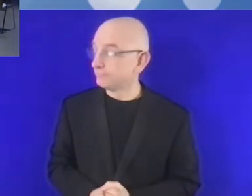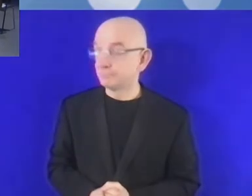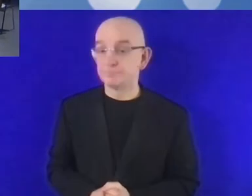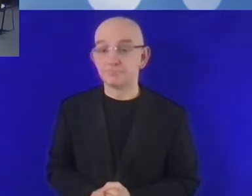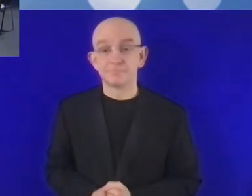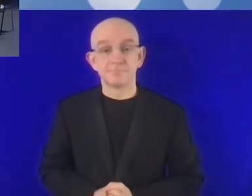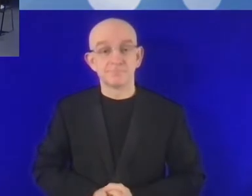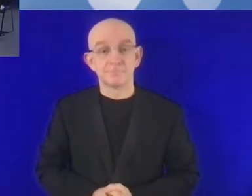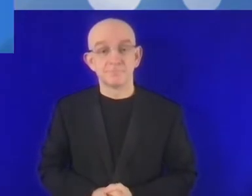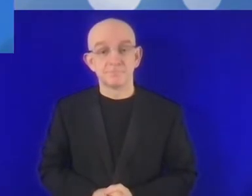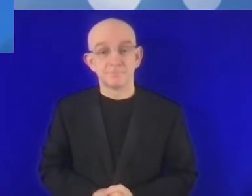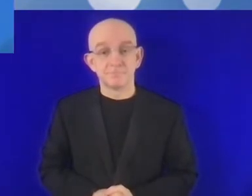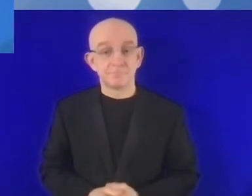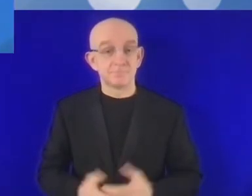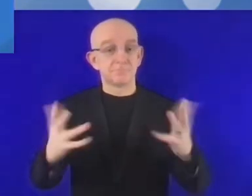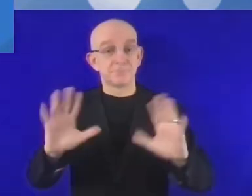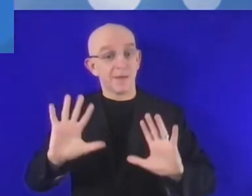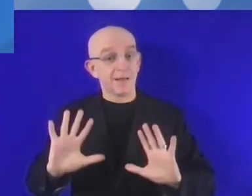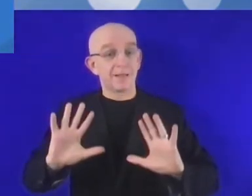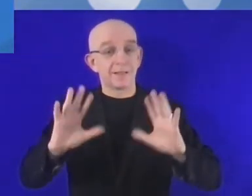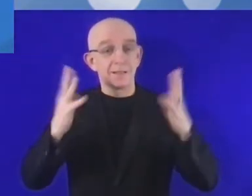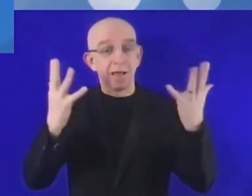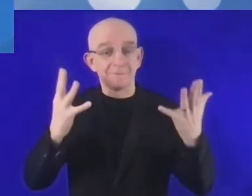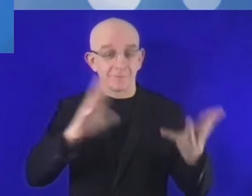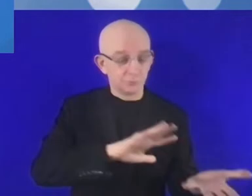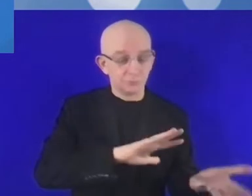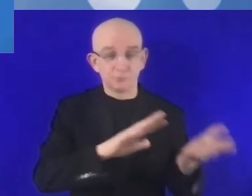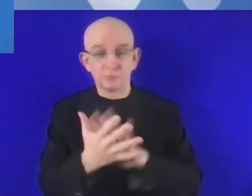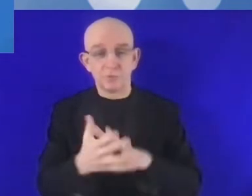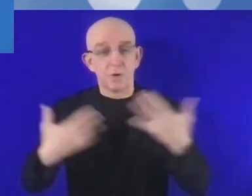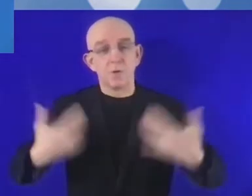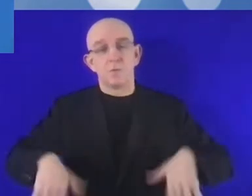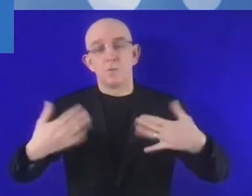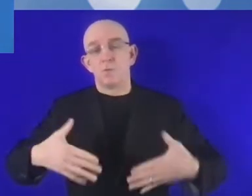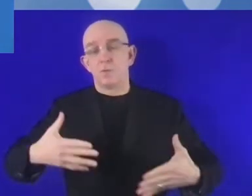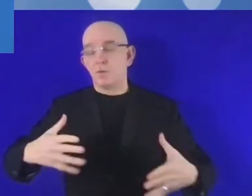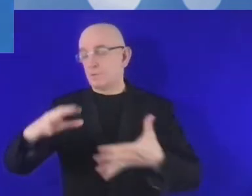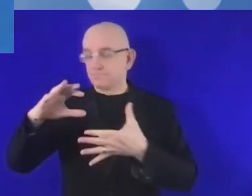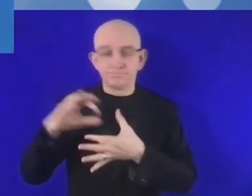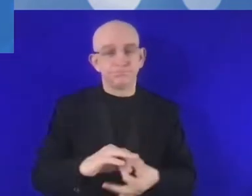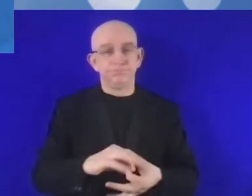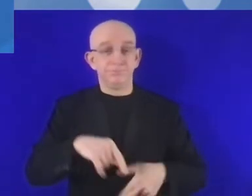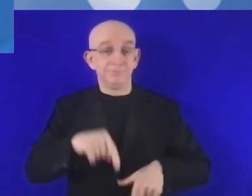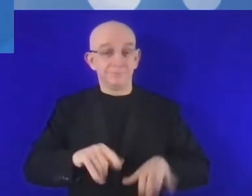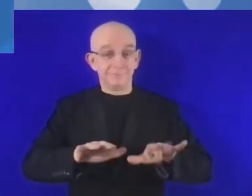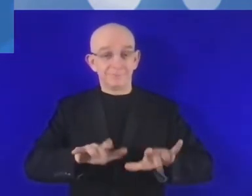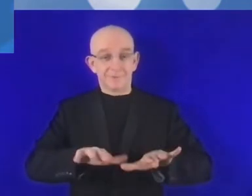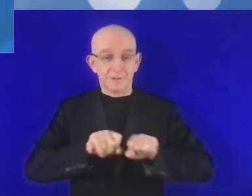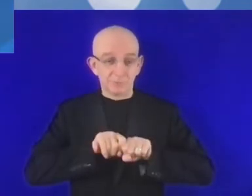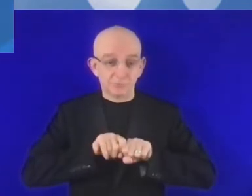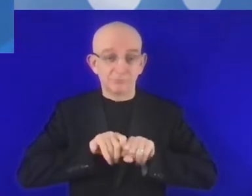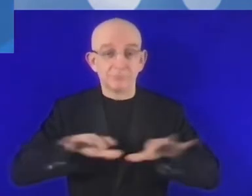سلطت جائحة كوفيد-19 الضوء على قوة الإنترنت في تغيير الحياة. أنقذت التكنولوجيا الرقمية